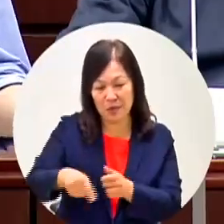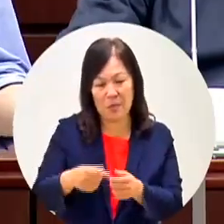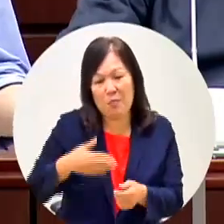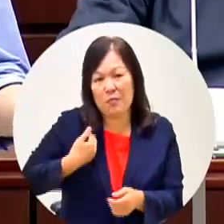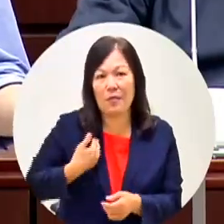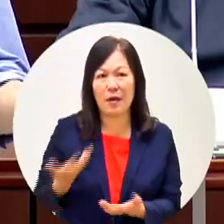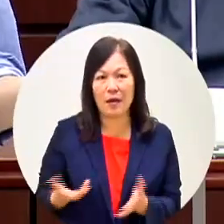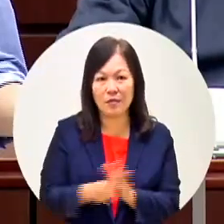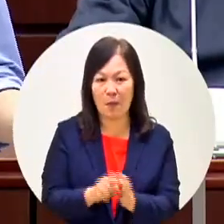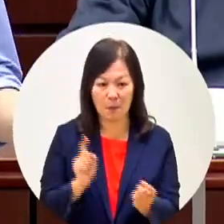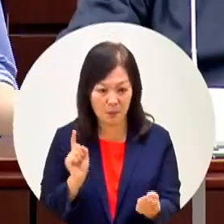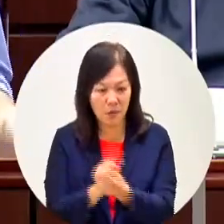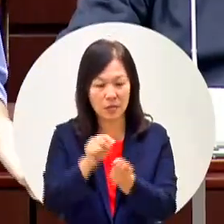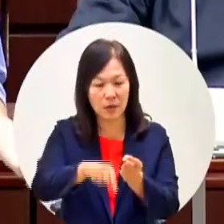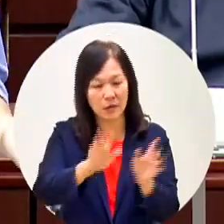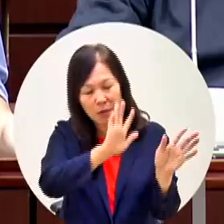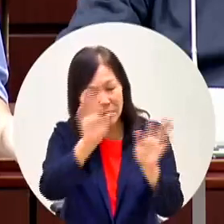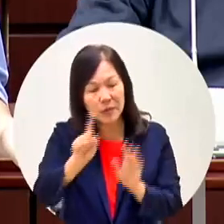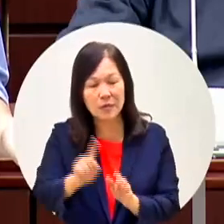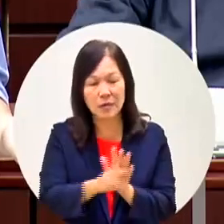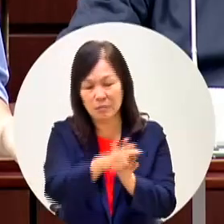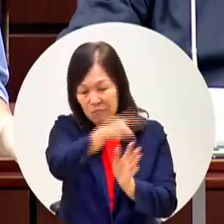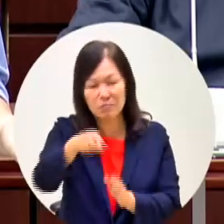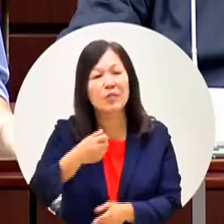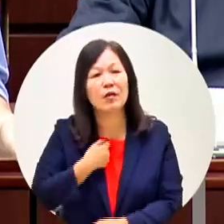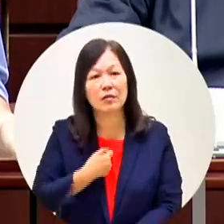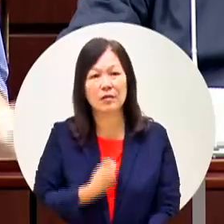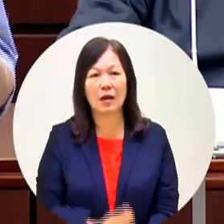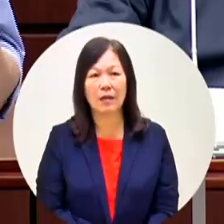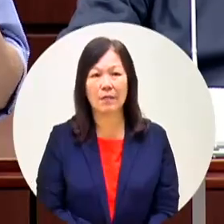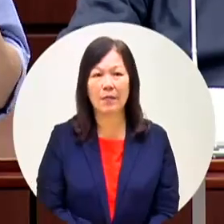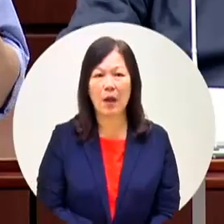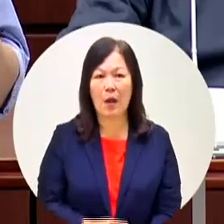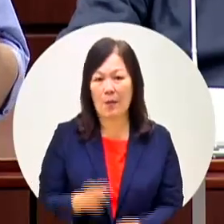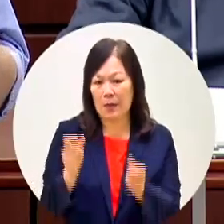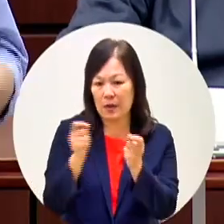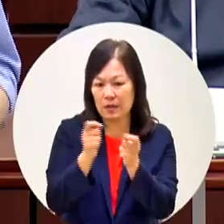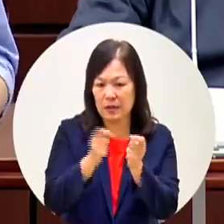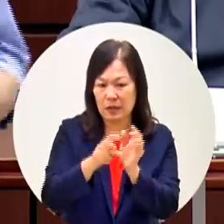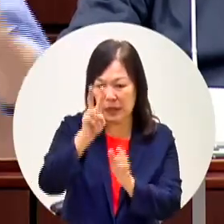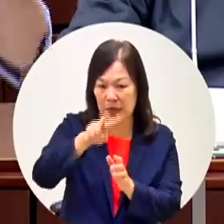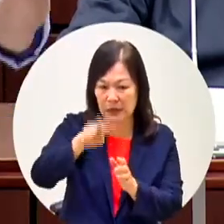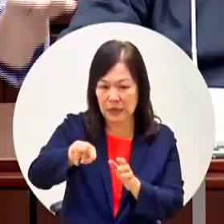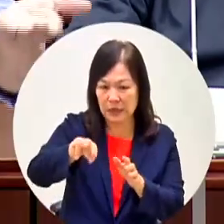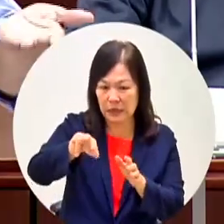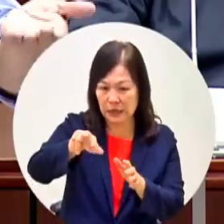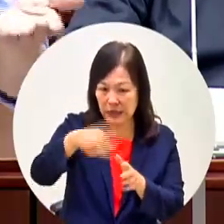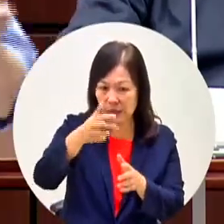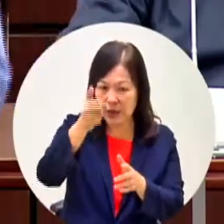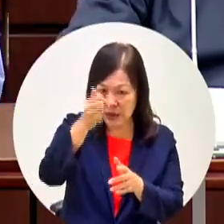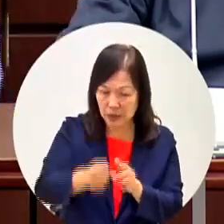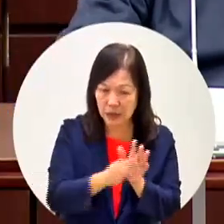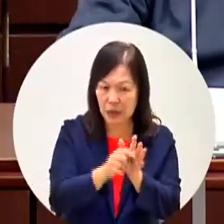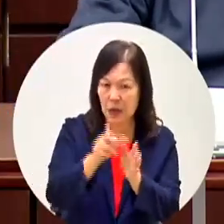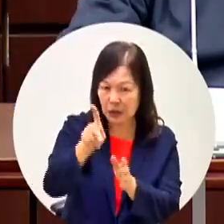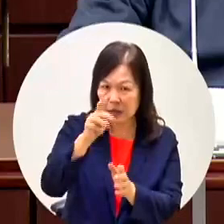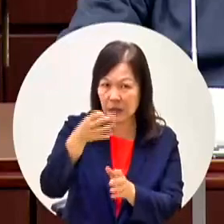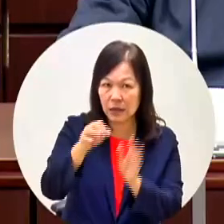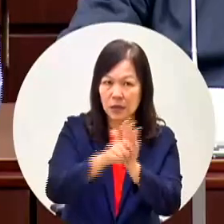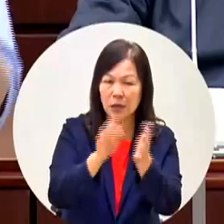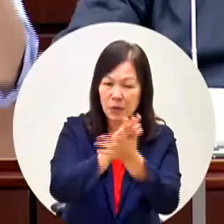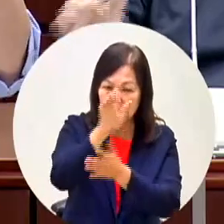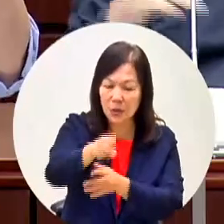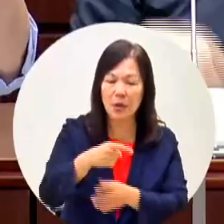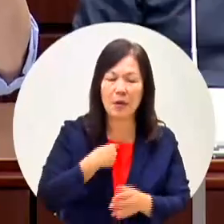道，我们将近有2700亿的负债。未来我们市政府跟各位议会，我们怎么面对这个